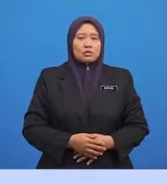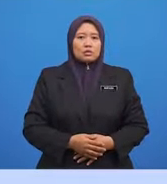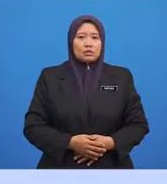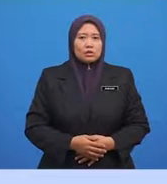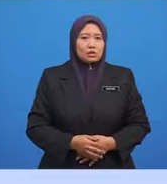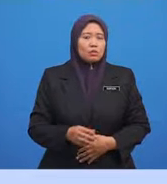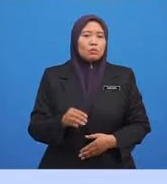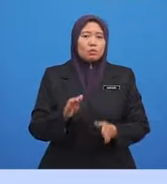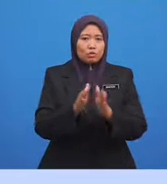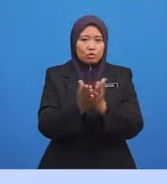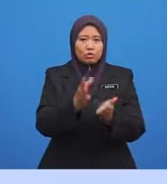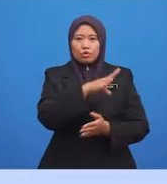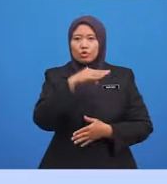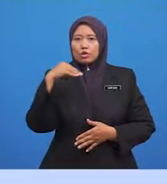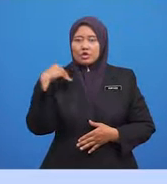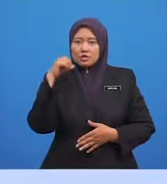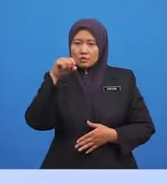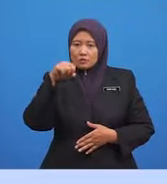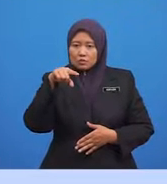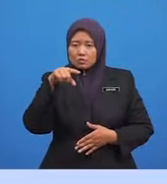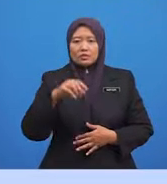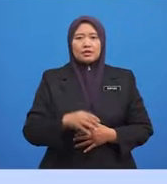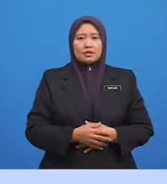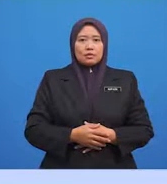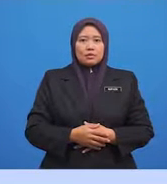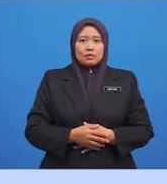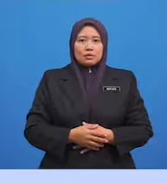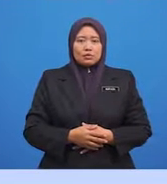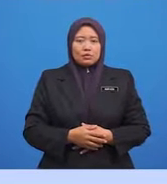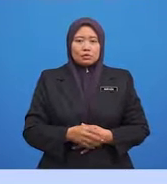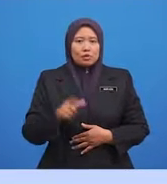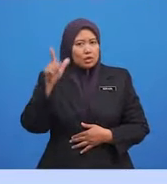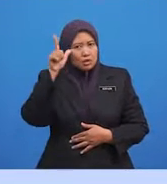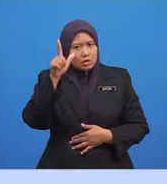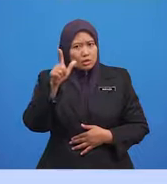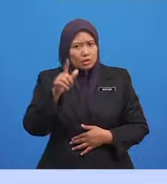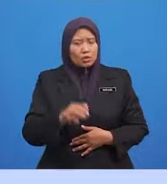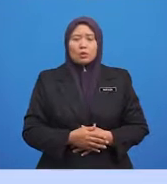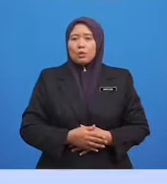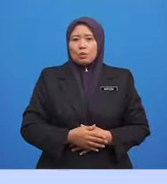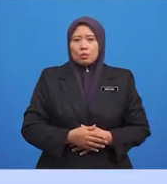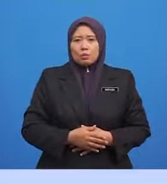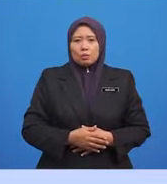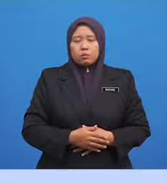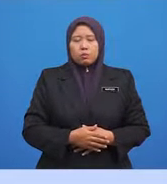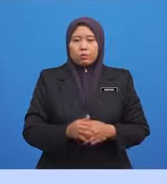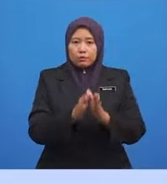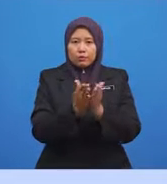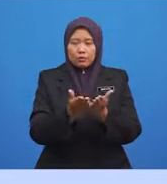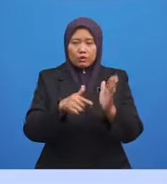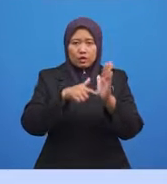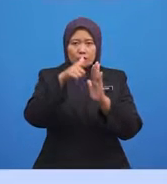guli. Melalui pemerhatian kita, buku lebih berat daripada guli. Ini